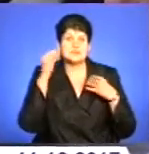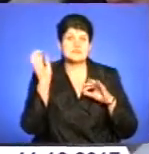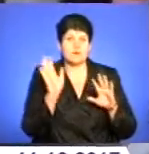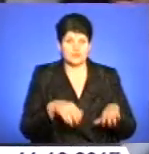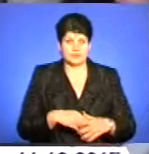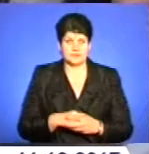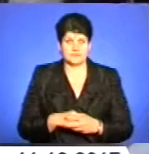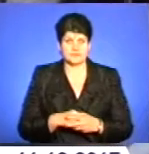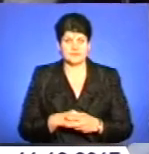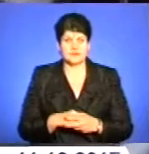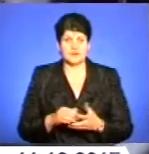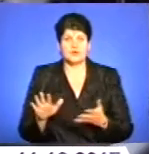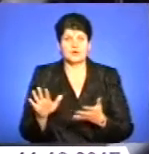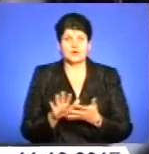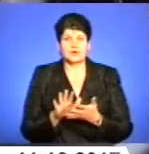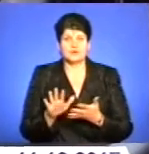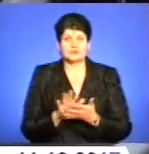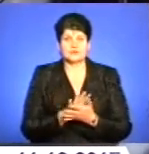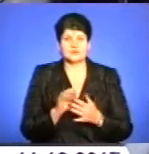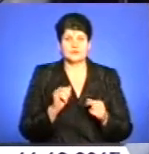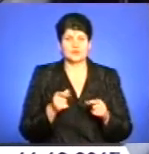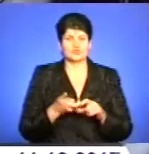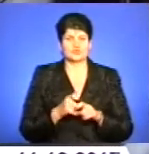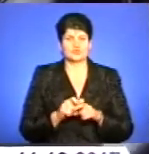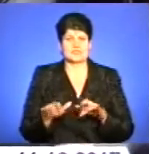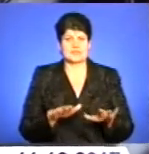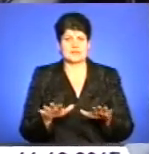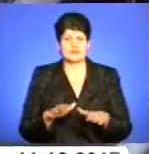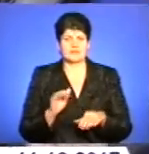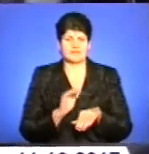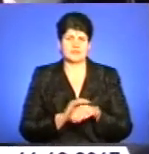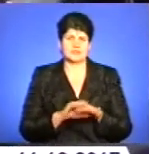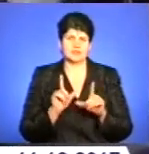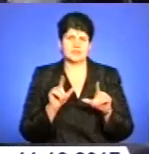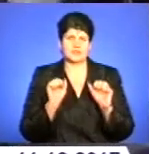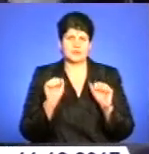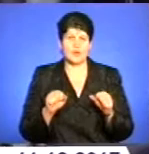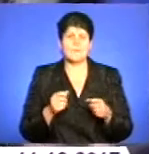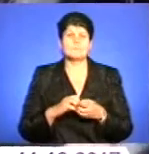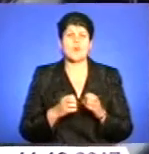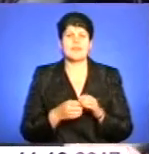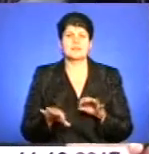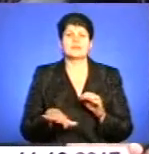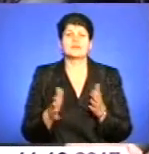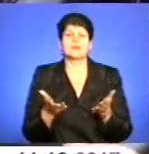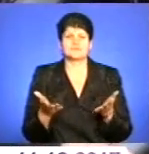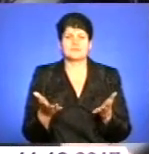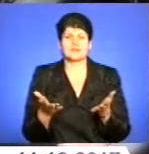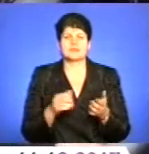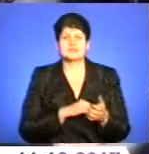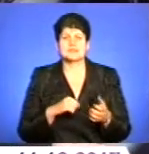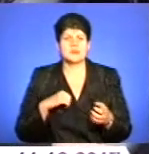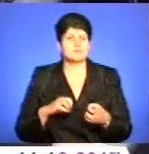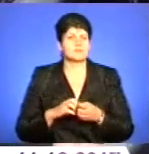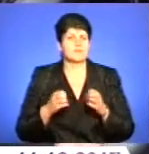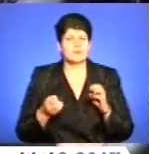Посипані, розчищені, але дуже слизькі. А так все нормально, їхати можна. А які найпроблемніші ділянки? Найпроблемніші